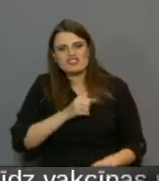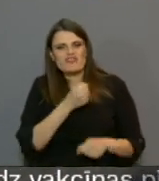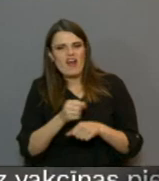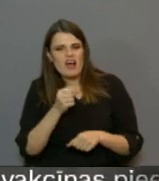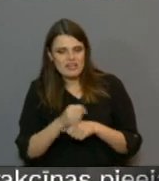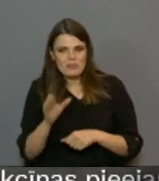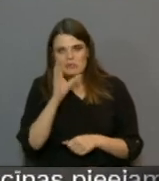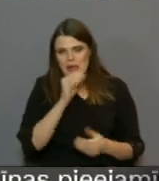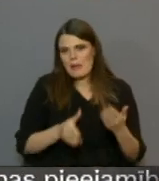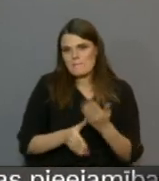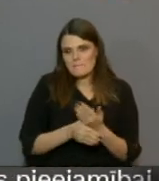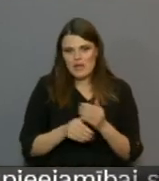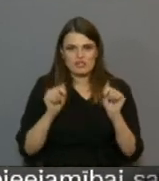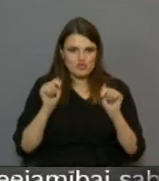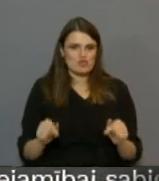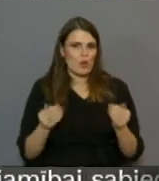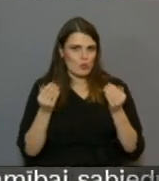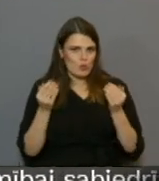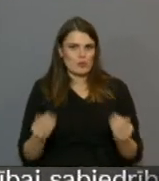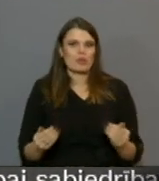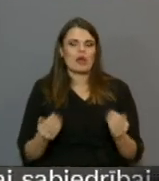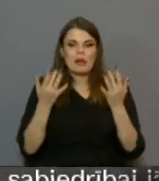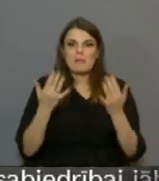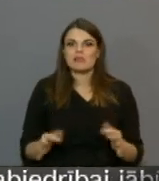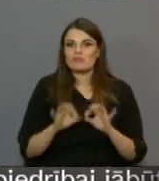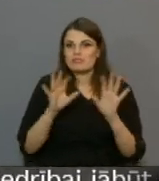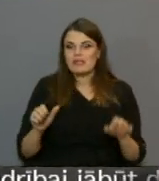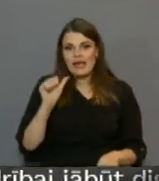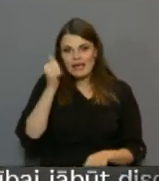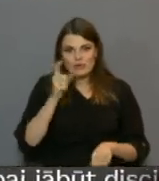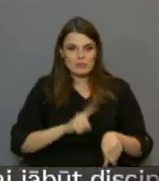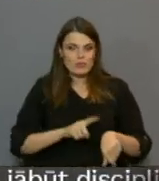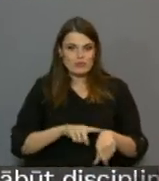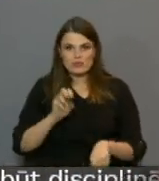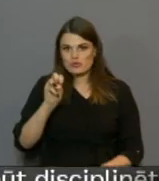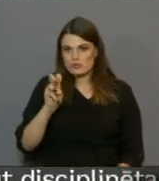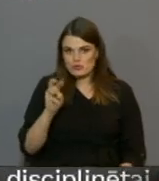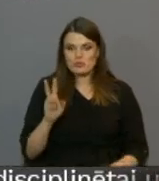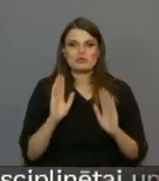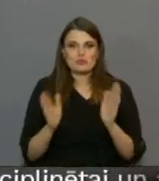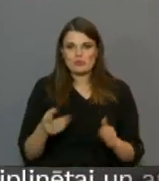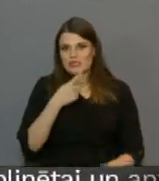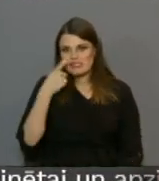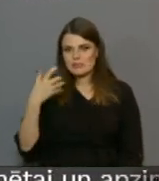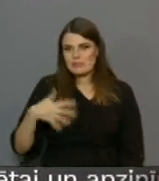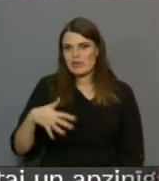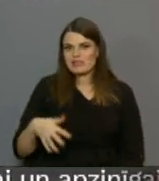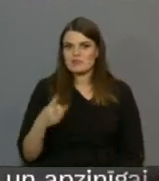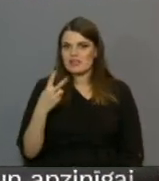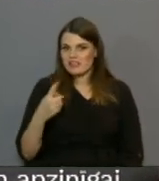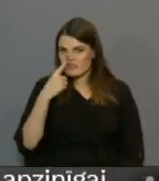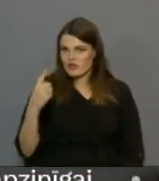vardarbības, palīdzētu šeit un tagad. Maratons sāks rīt 12. Dienā un ilgs 152 stundas